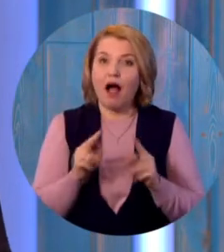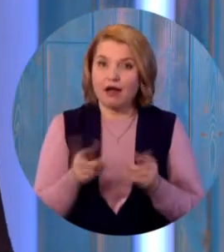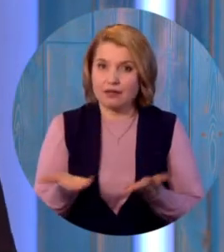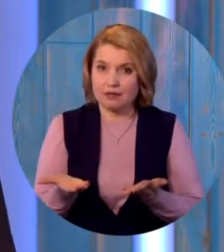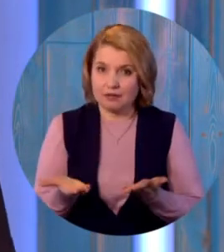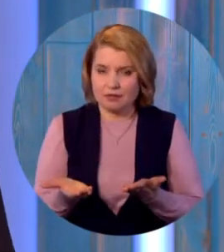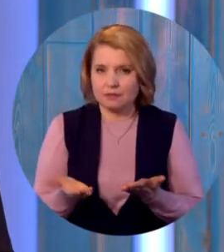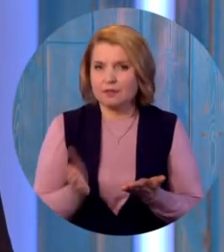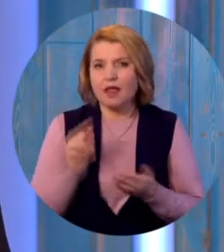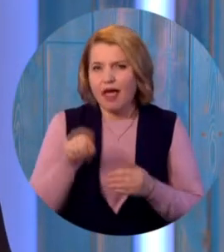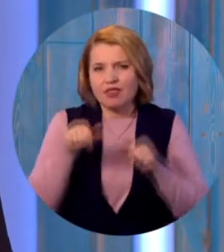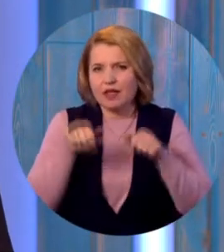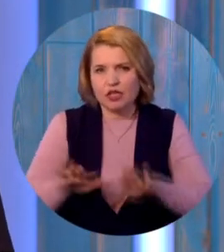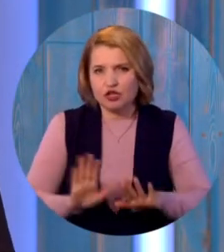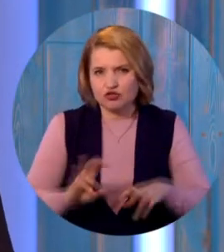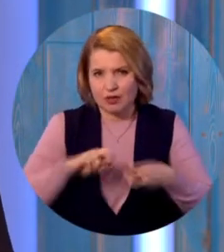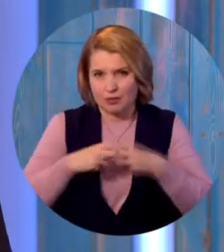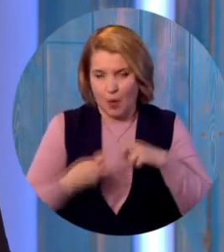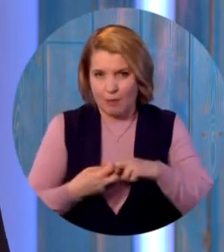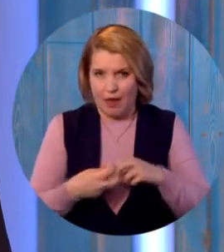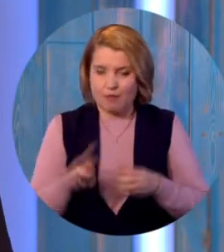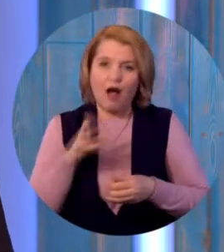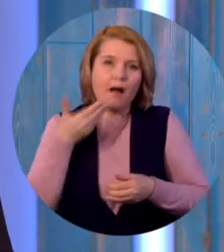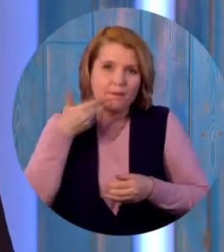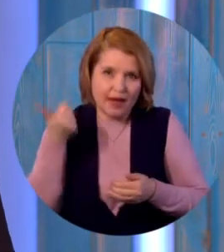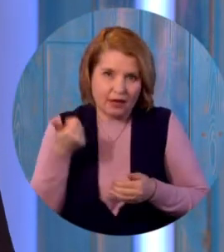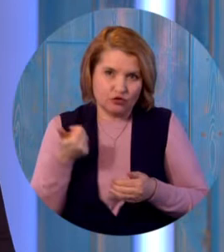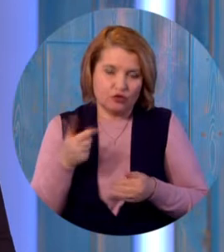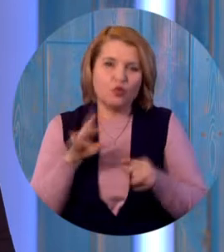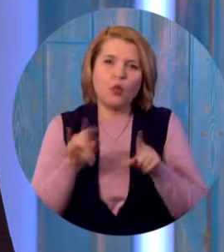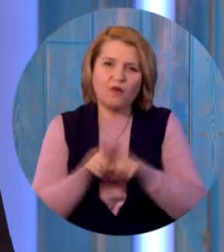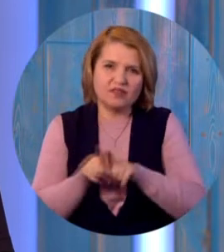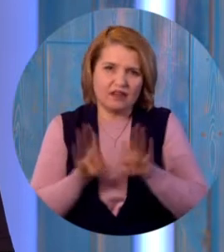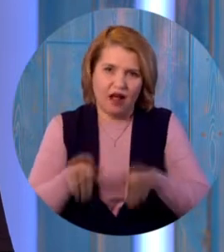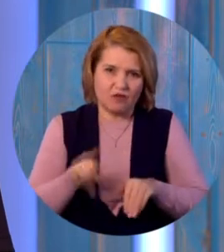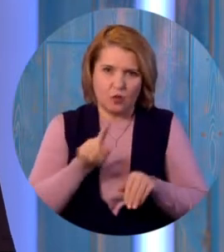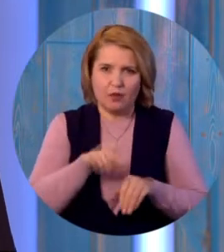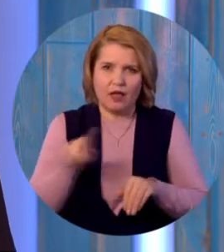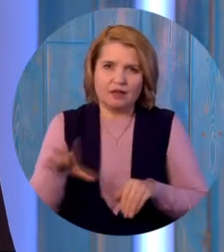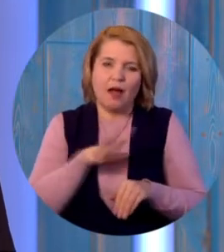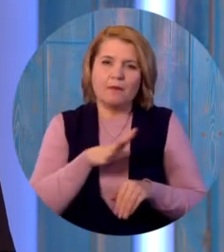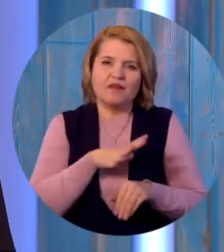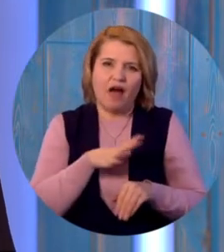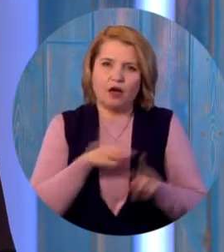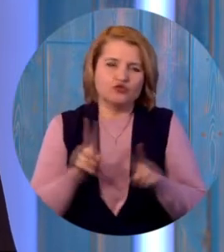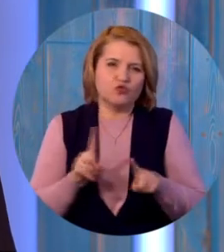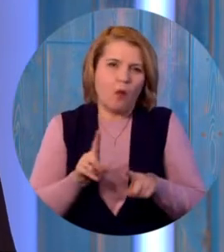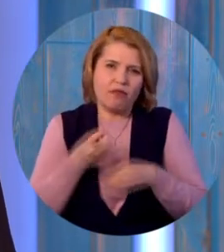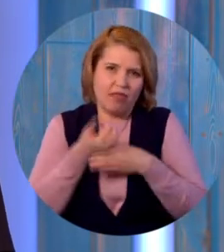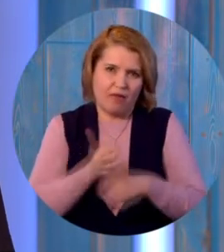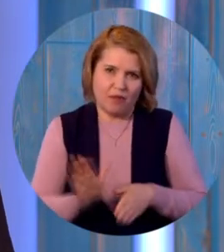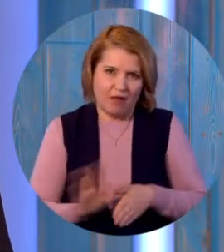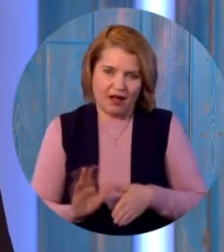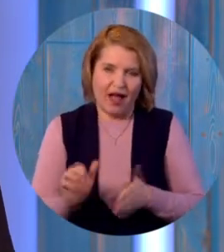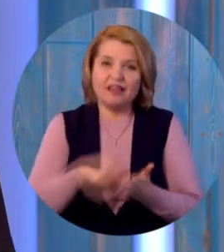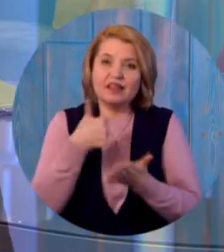только немножко облегчит, но бывает, что иногда пациенты говорят, что даже после этого все равно ничего не проходит. И главное, Ксения, делать это лежа. Да,